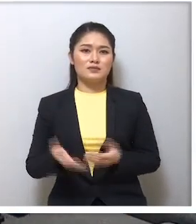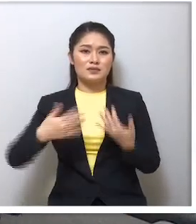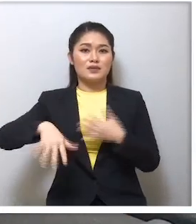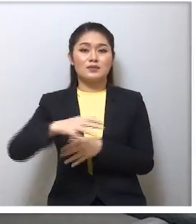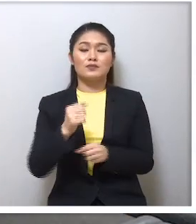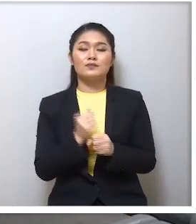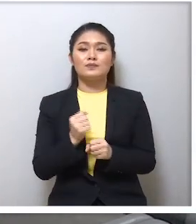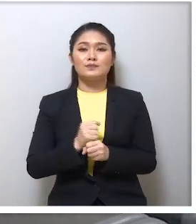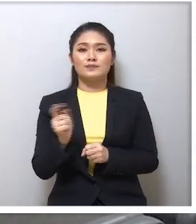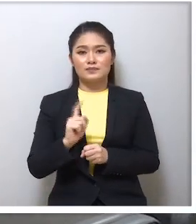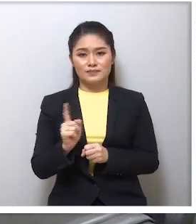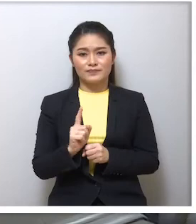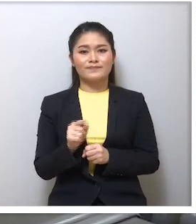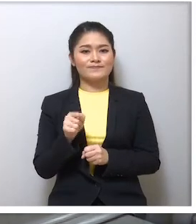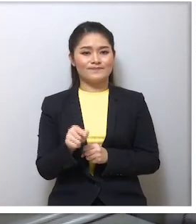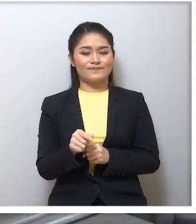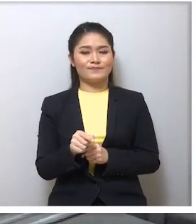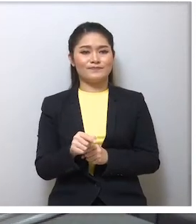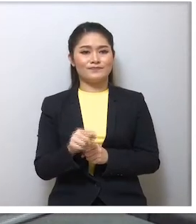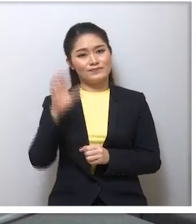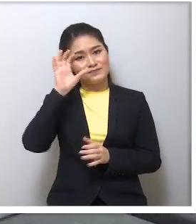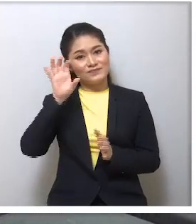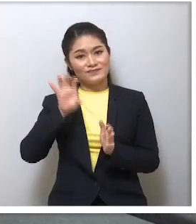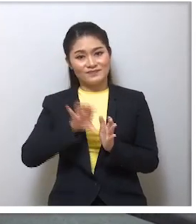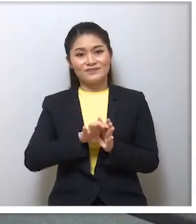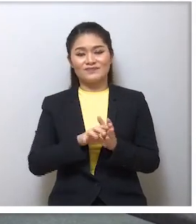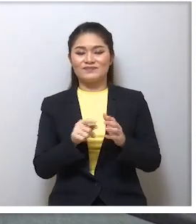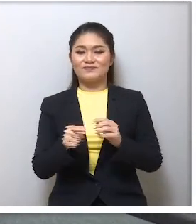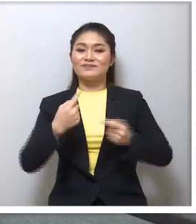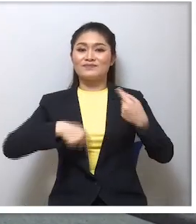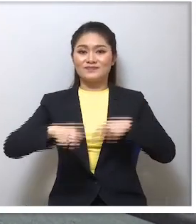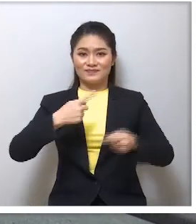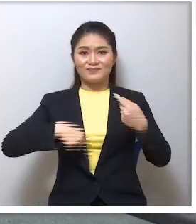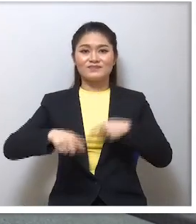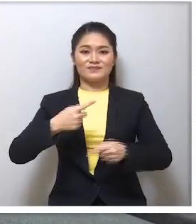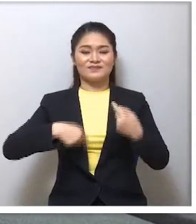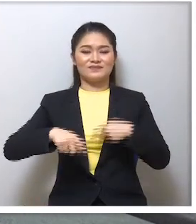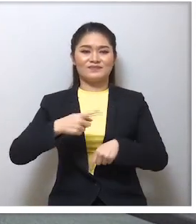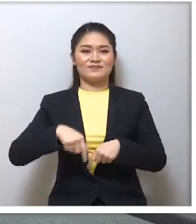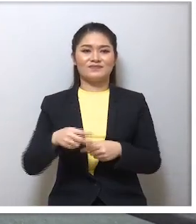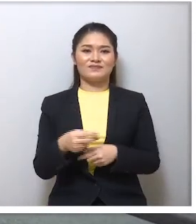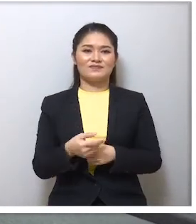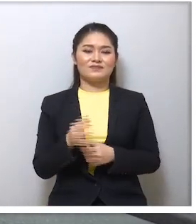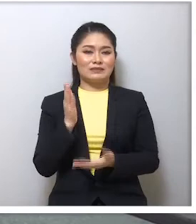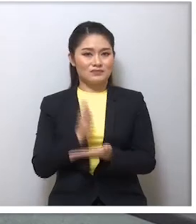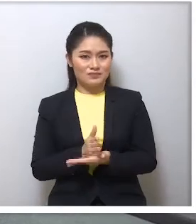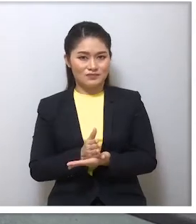จะจัดการเขาให้เขาเป็นแอนิเมชันนะครับหมุนปุ๊บ